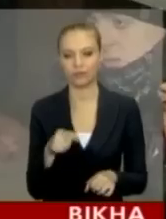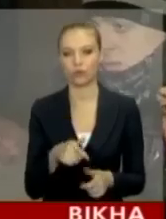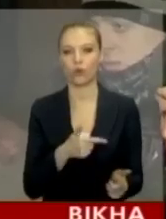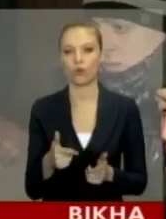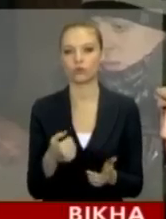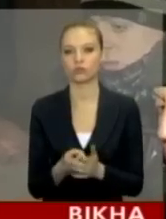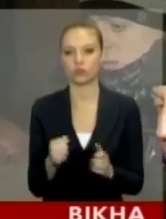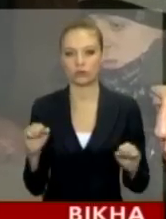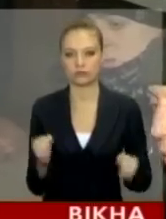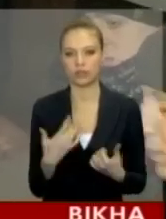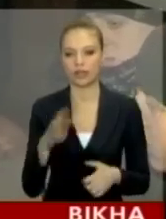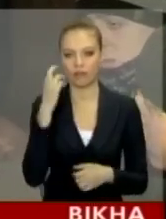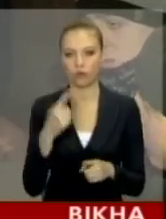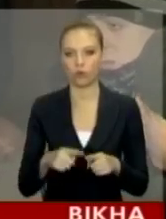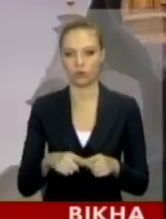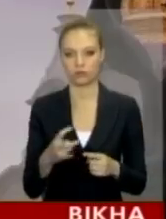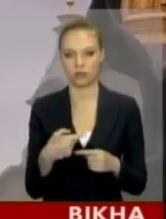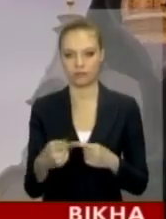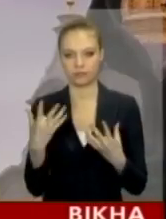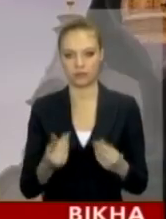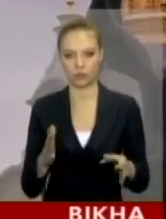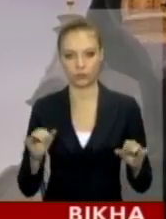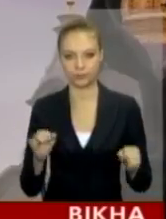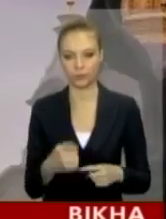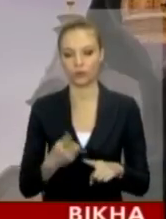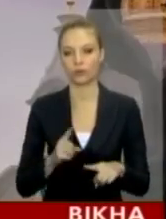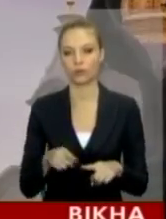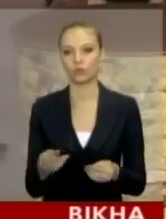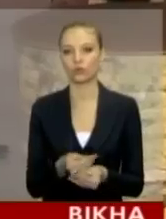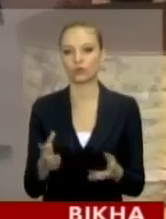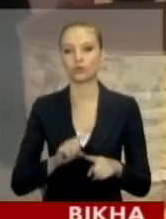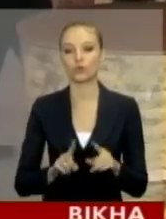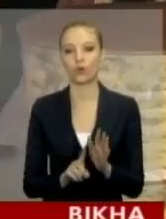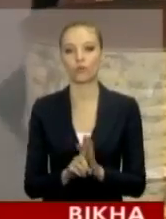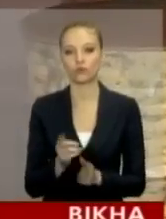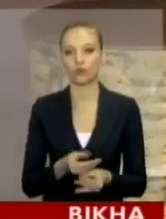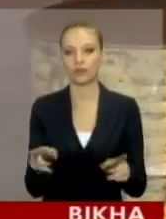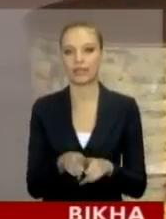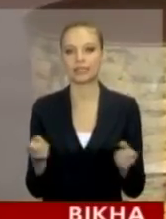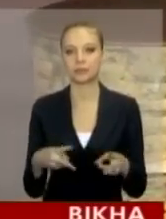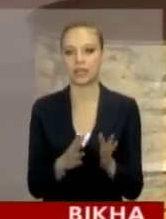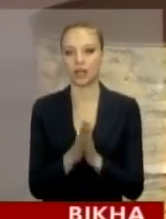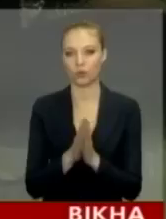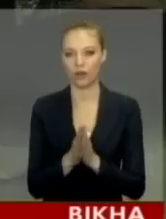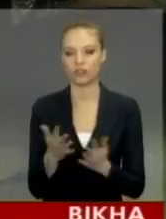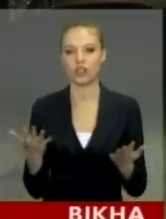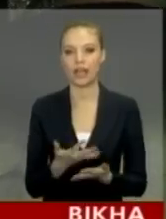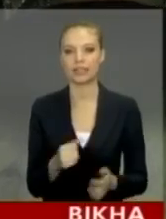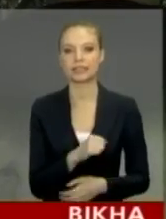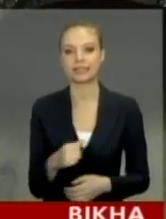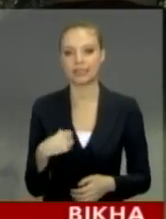до похолодання, яке в Києві вже от-от на днях прийде. Тут почнуть роздавати такі спеціальні рукавички, які